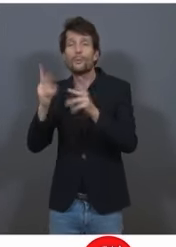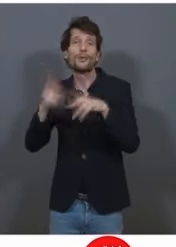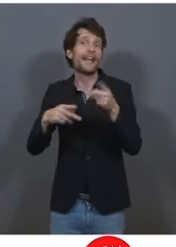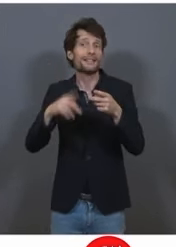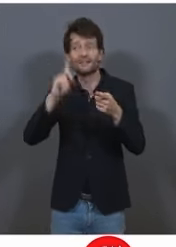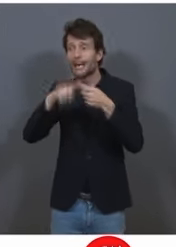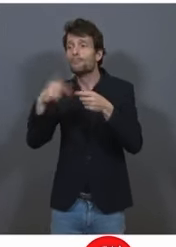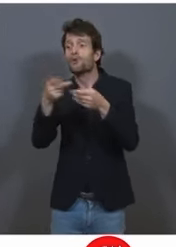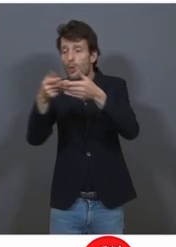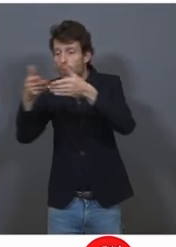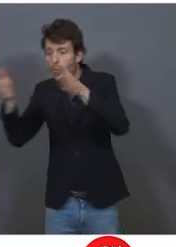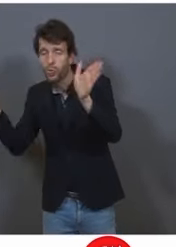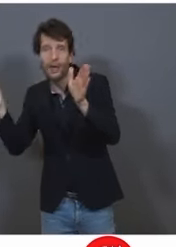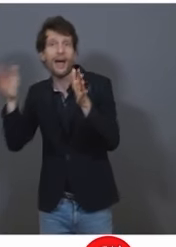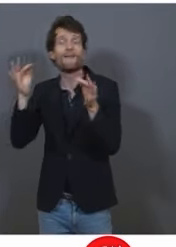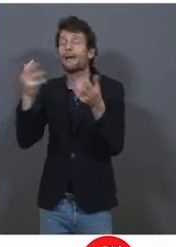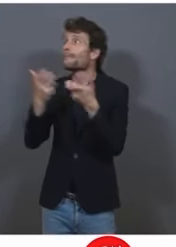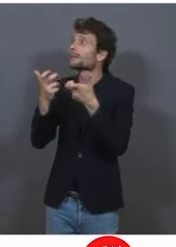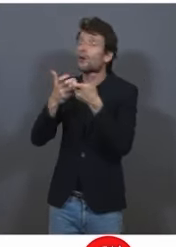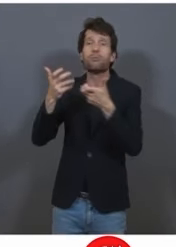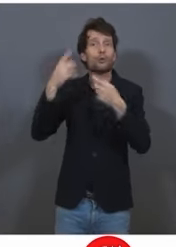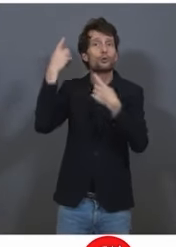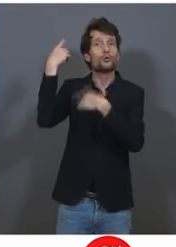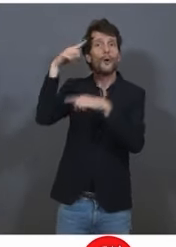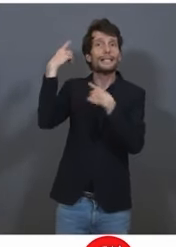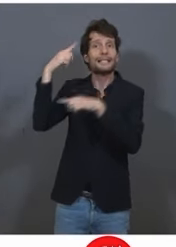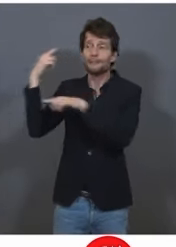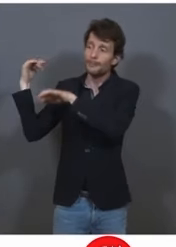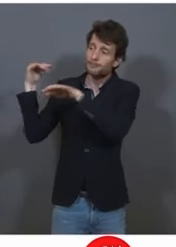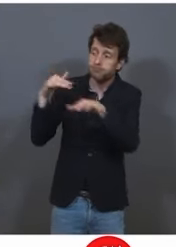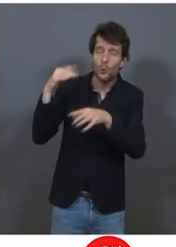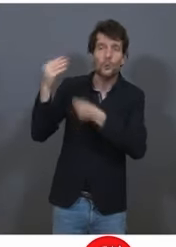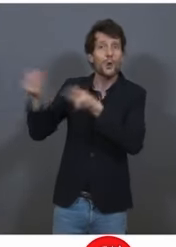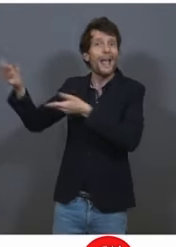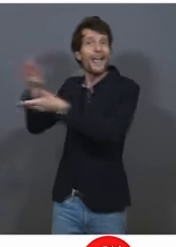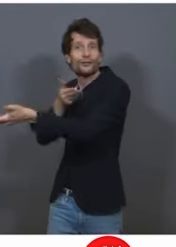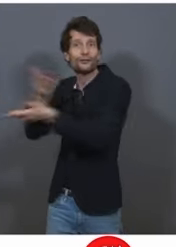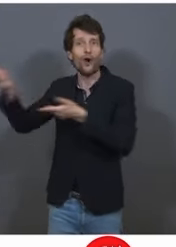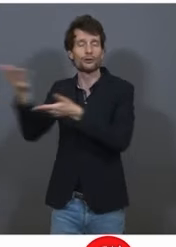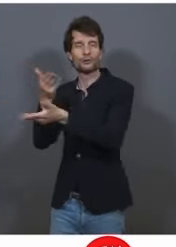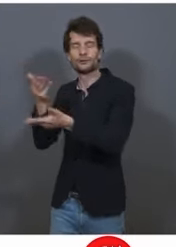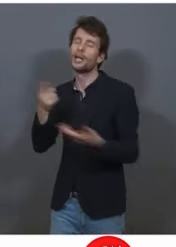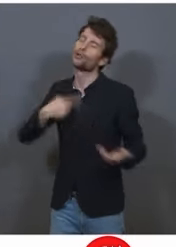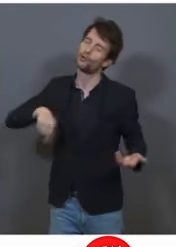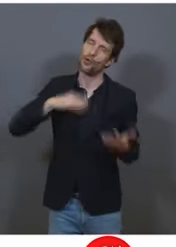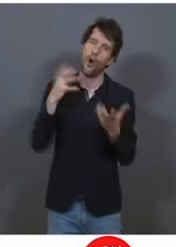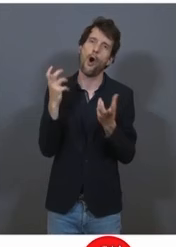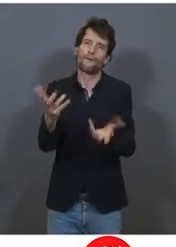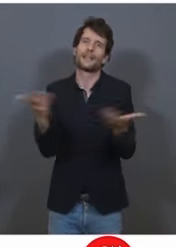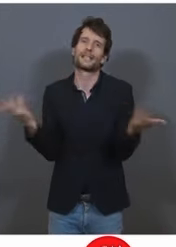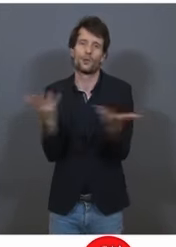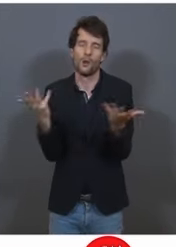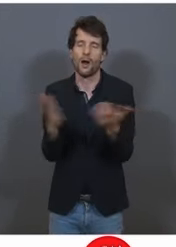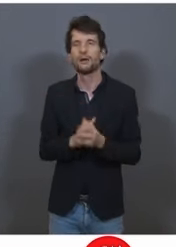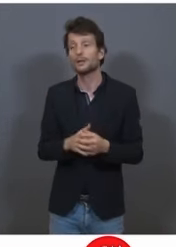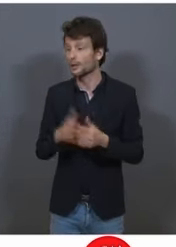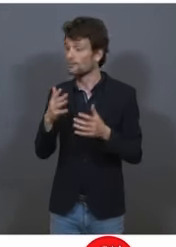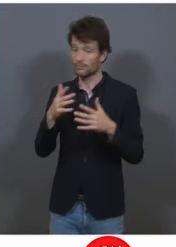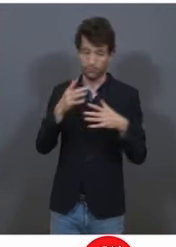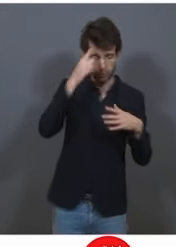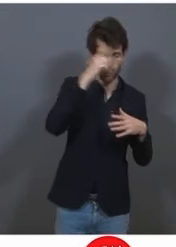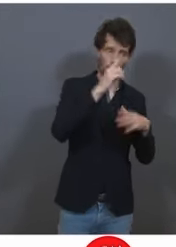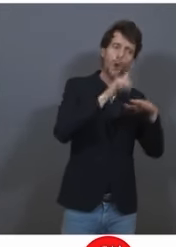matière d'échange et de tourisme, par exemple. Nous formons le vœu que cette démarche commune auprès des autorités françaises et